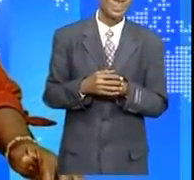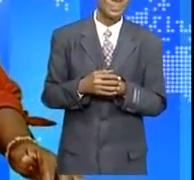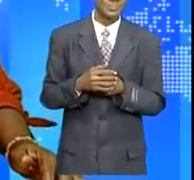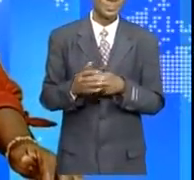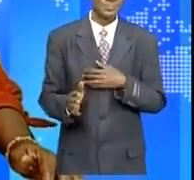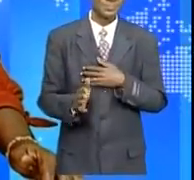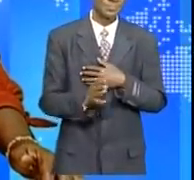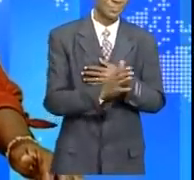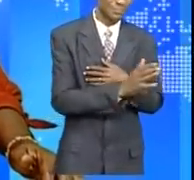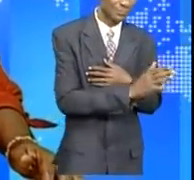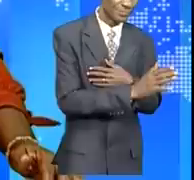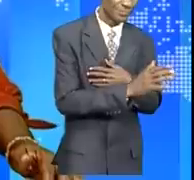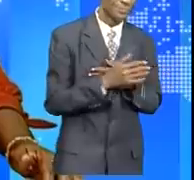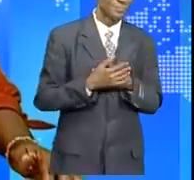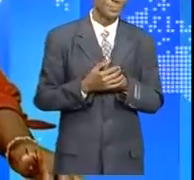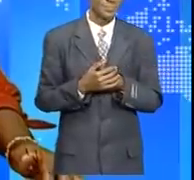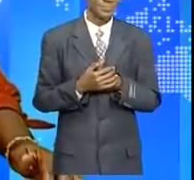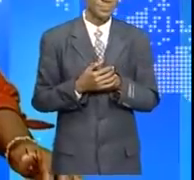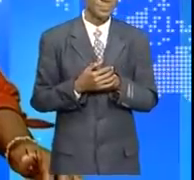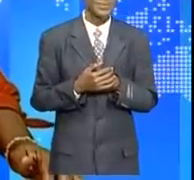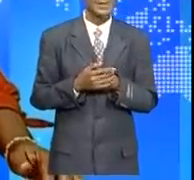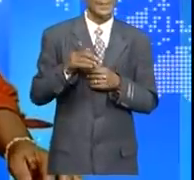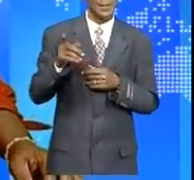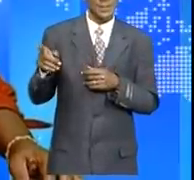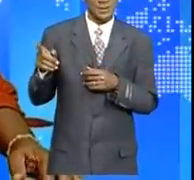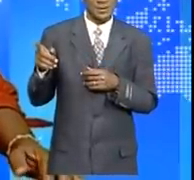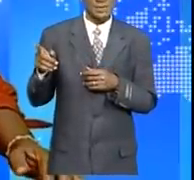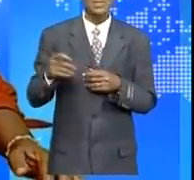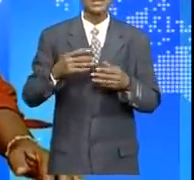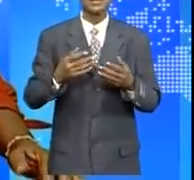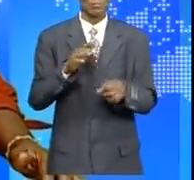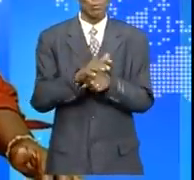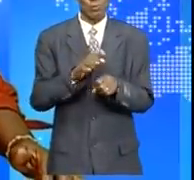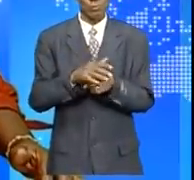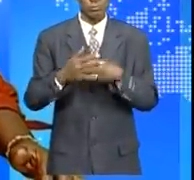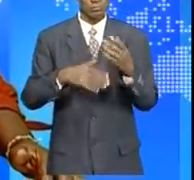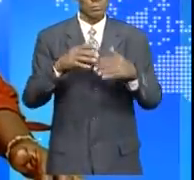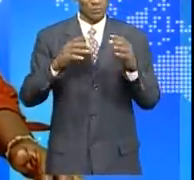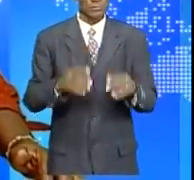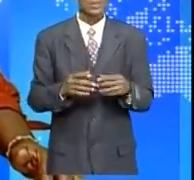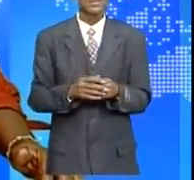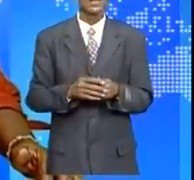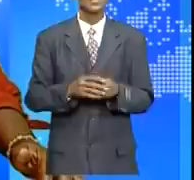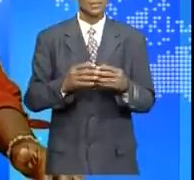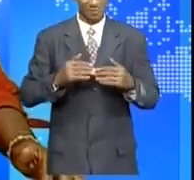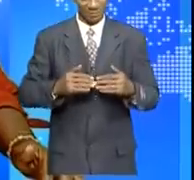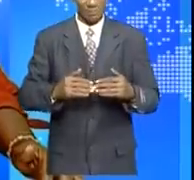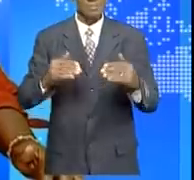pour garantir la poursuite des compétitions internationales en République démocratique du Congo. Le stade de Martyrs étant